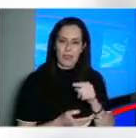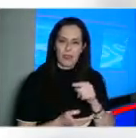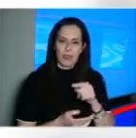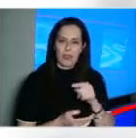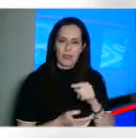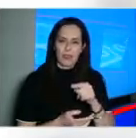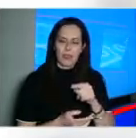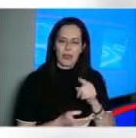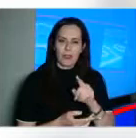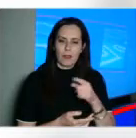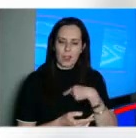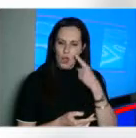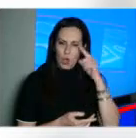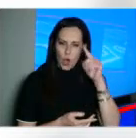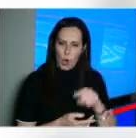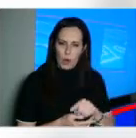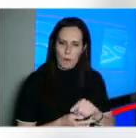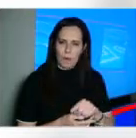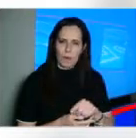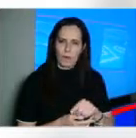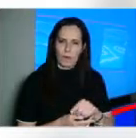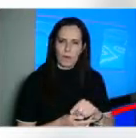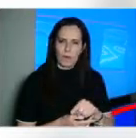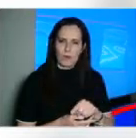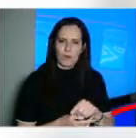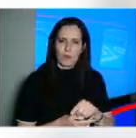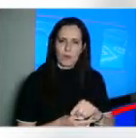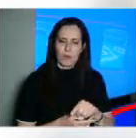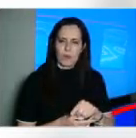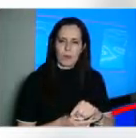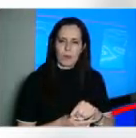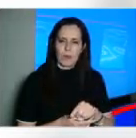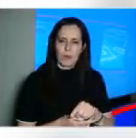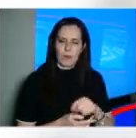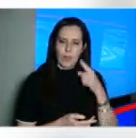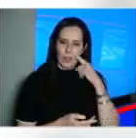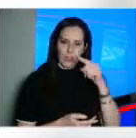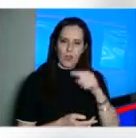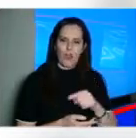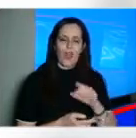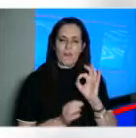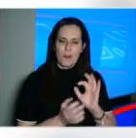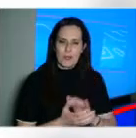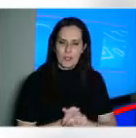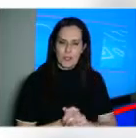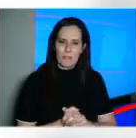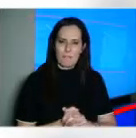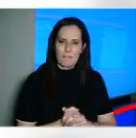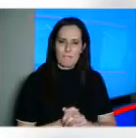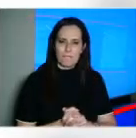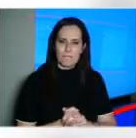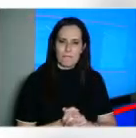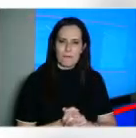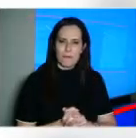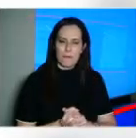רואה כי הם לא נותנים לי קיר, אבל אם אתם תיתנו לי קיר אני אוכל לקרוא, אבל בסדר.